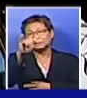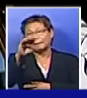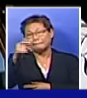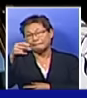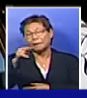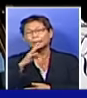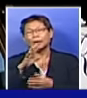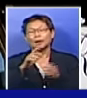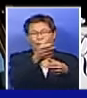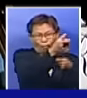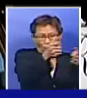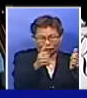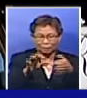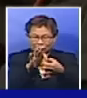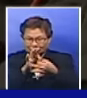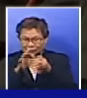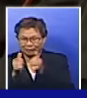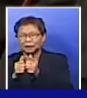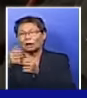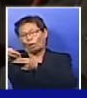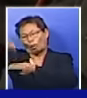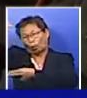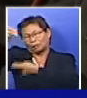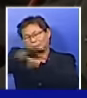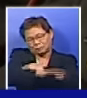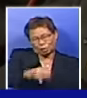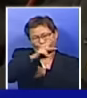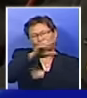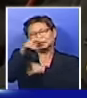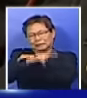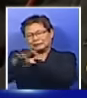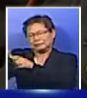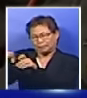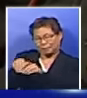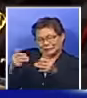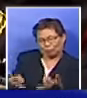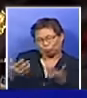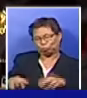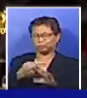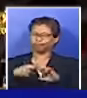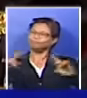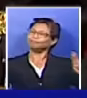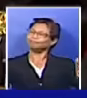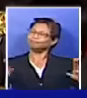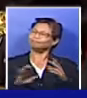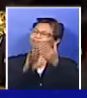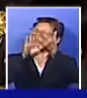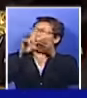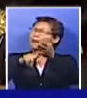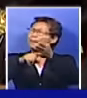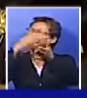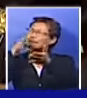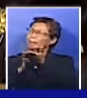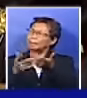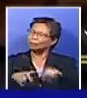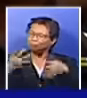Bomba dengan kjas ibugara dan beberapa Negeri terlibat kini sudah bersiap sedia menghadapi sebarang